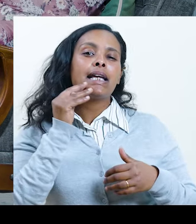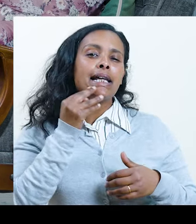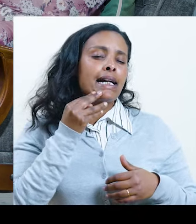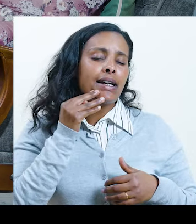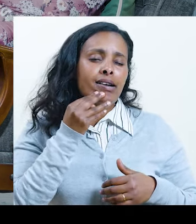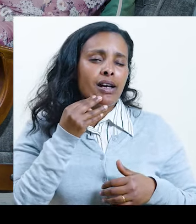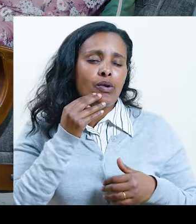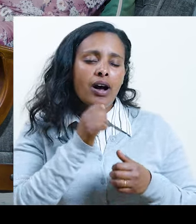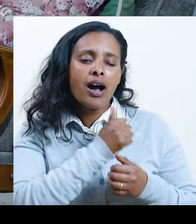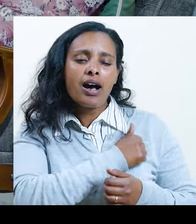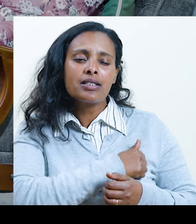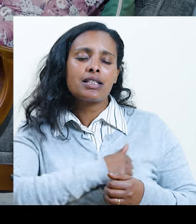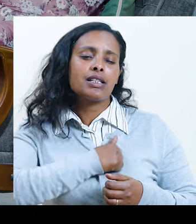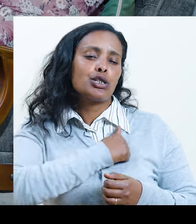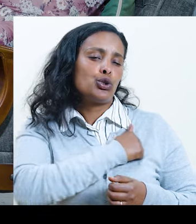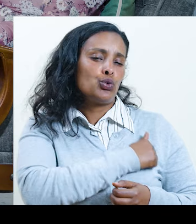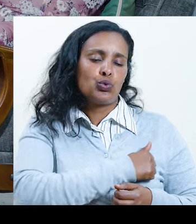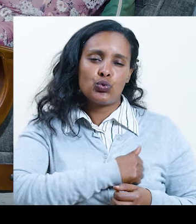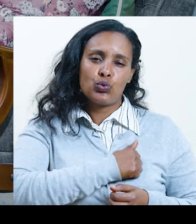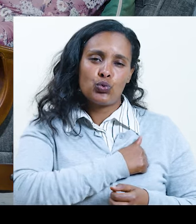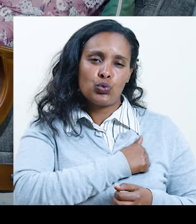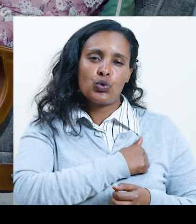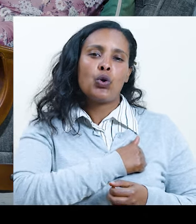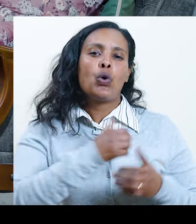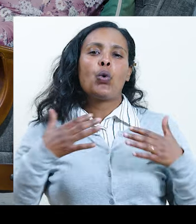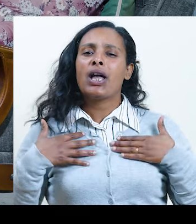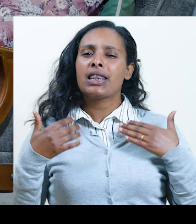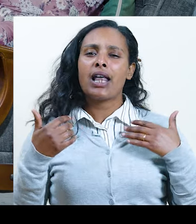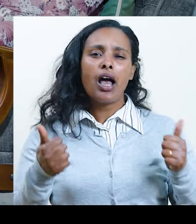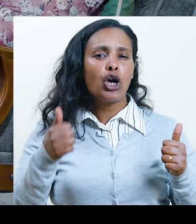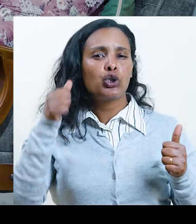ተለያየን። መሪር ነው ሐዘኑ